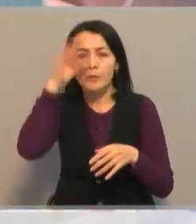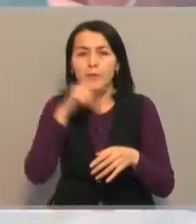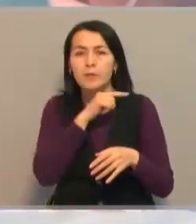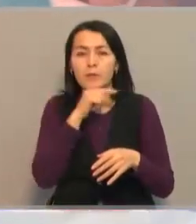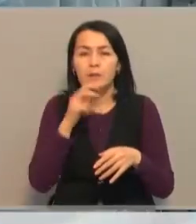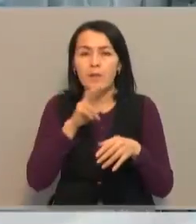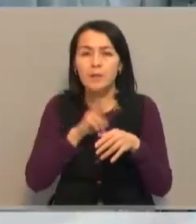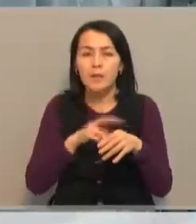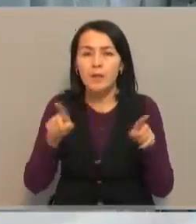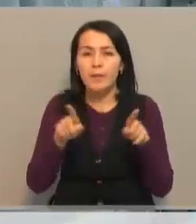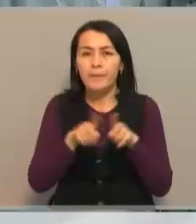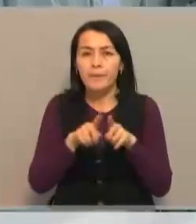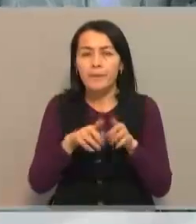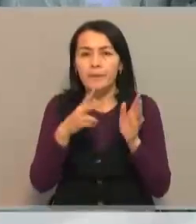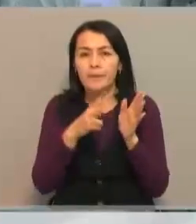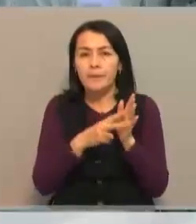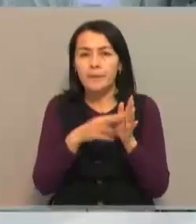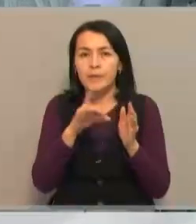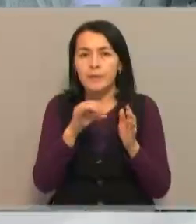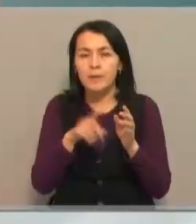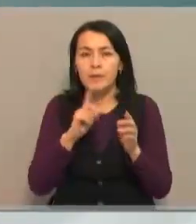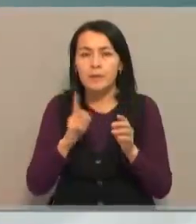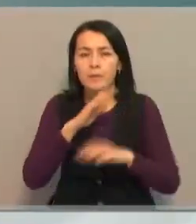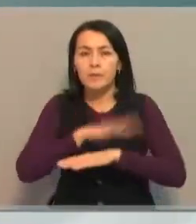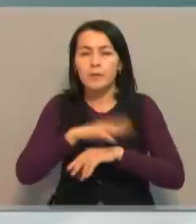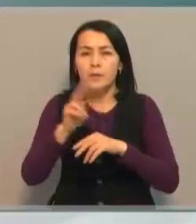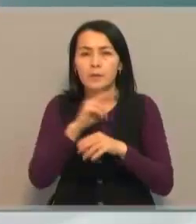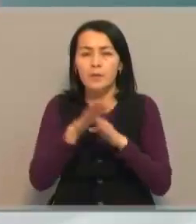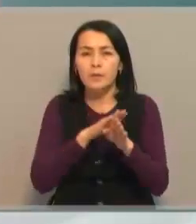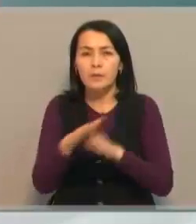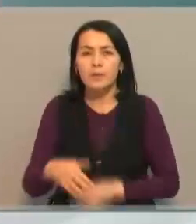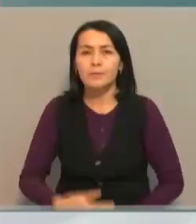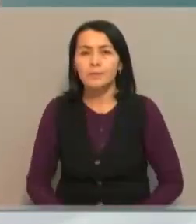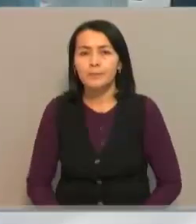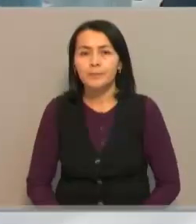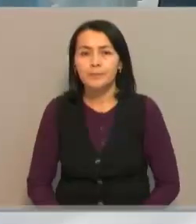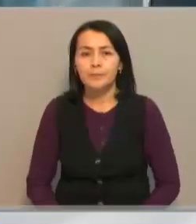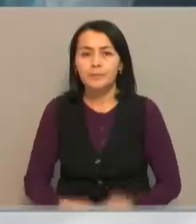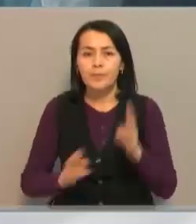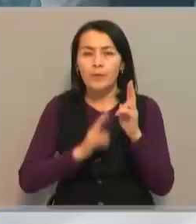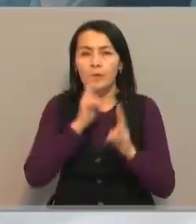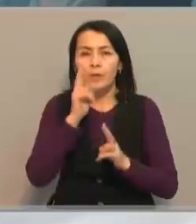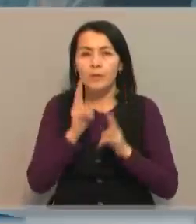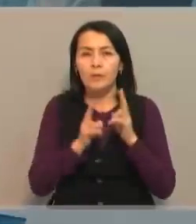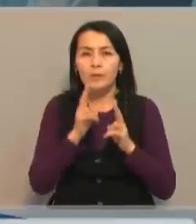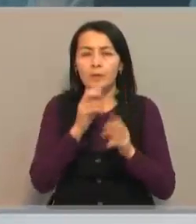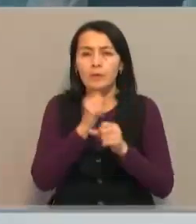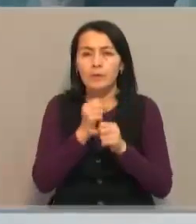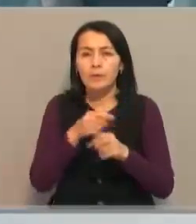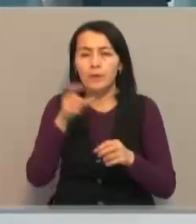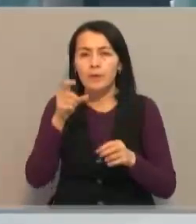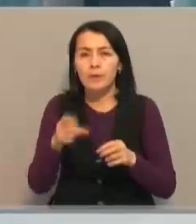Ресей дәрігерлерімен бірге 8 мәрте шеберлік сағаттарын өткізіпті. Ота үстелінде жатқан азаматшаның